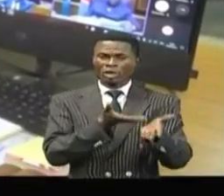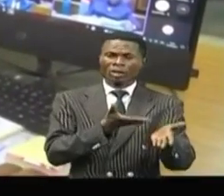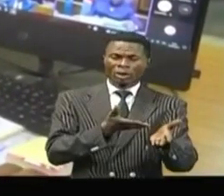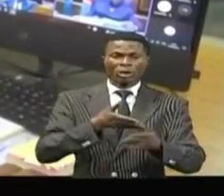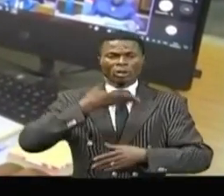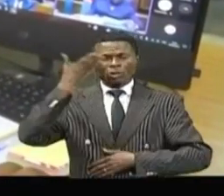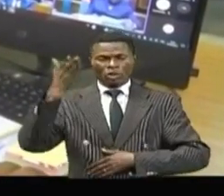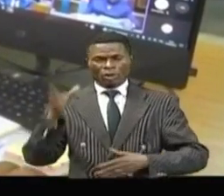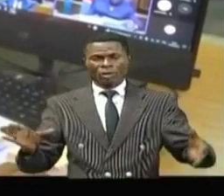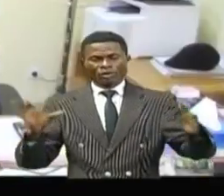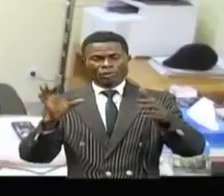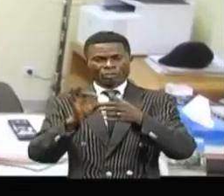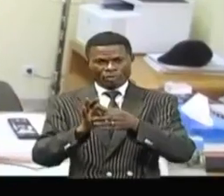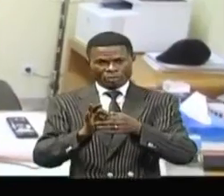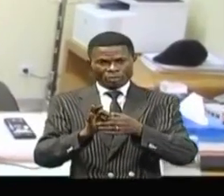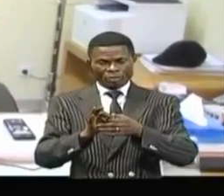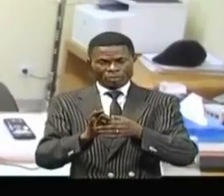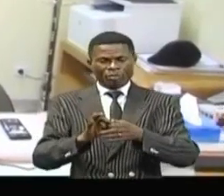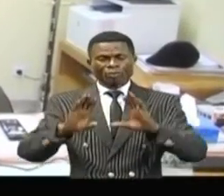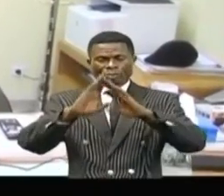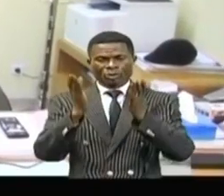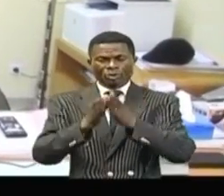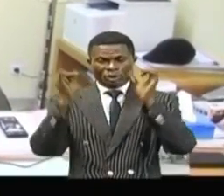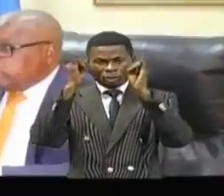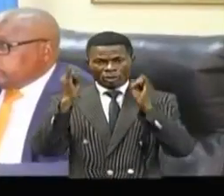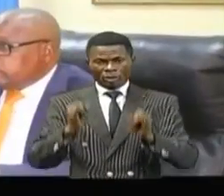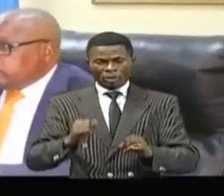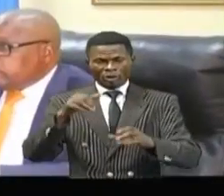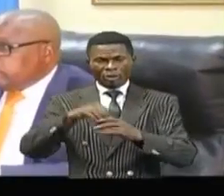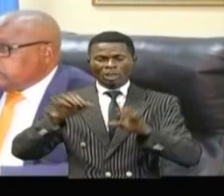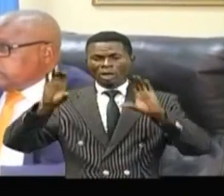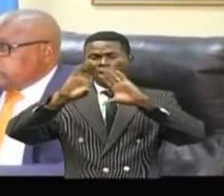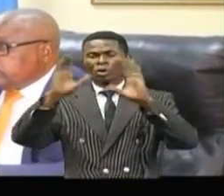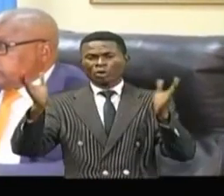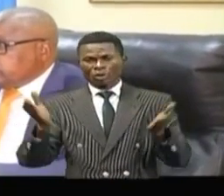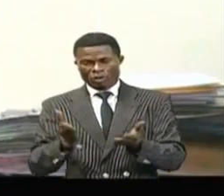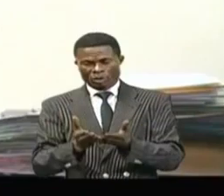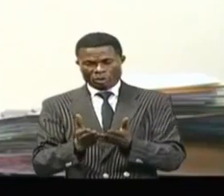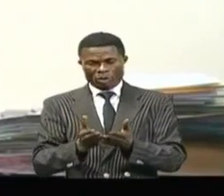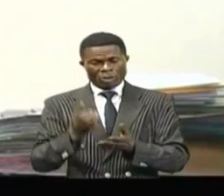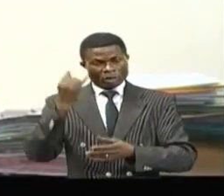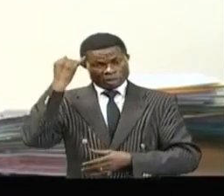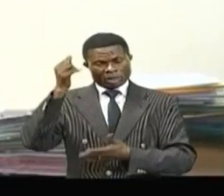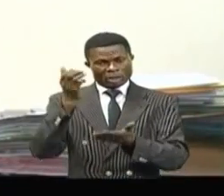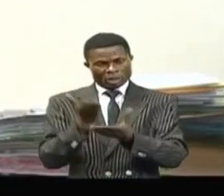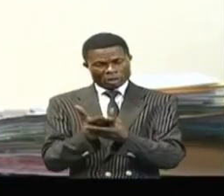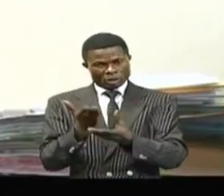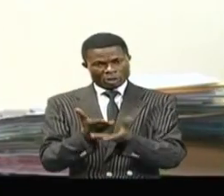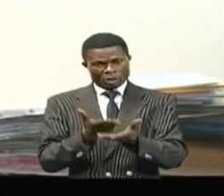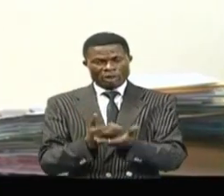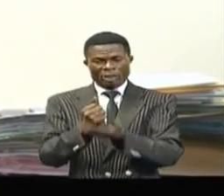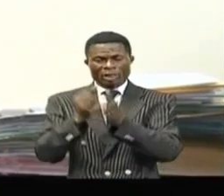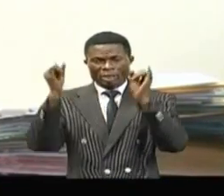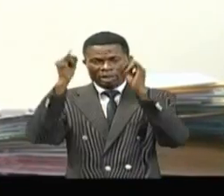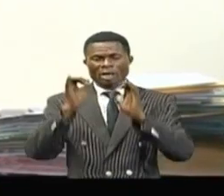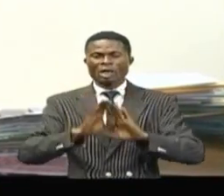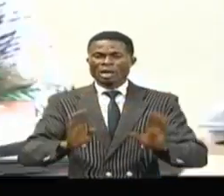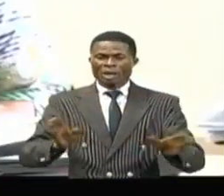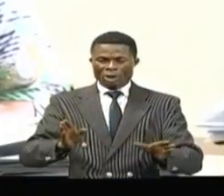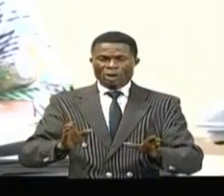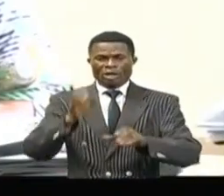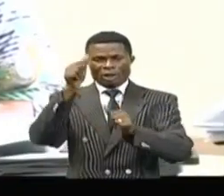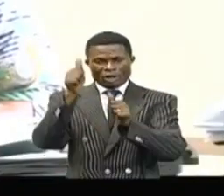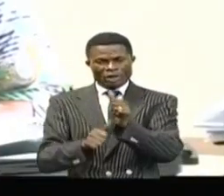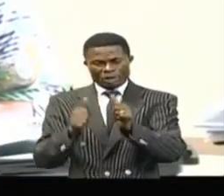l'esprit collaboratif et l'inclusion numérique au sein de communautés. Cet outil rendra le numérique accessible à chaque